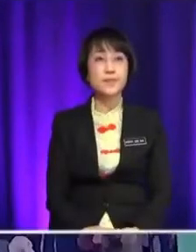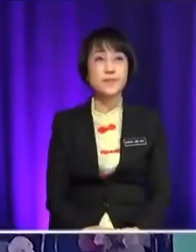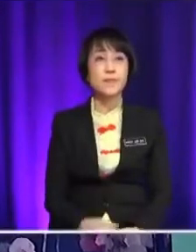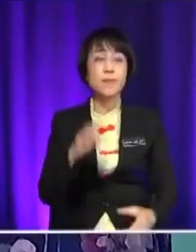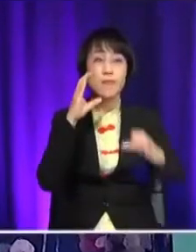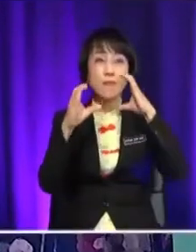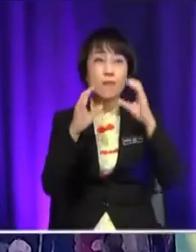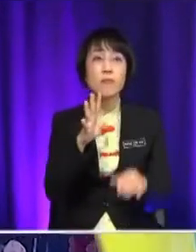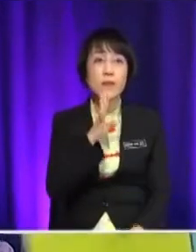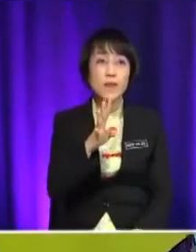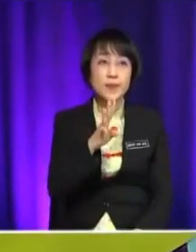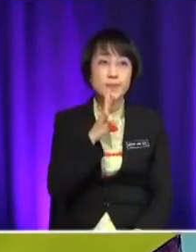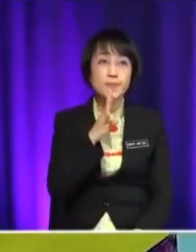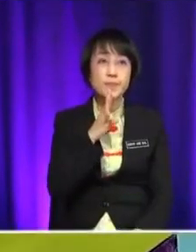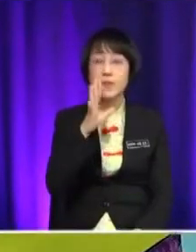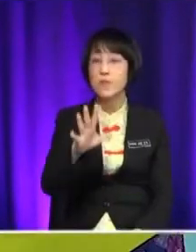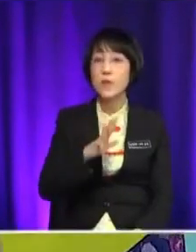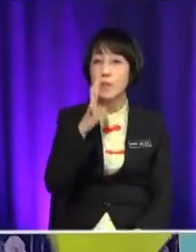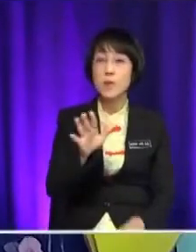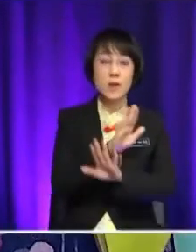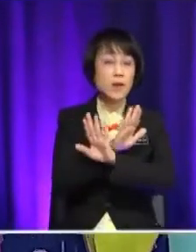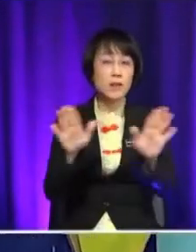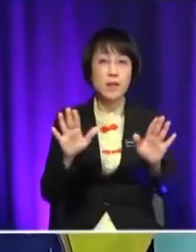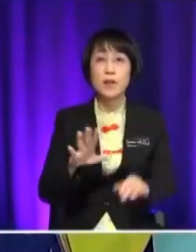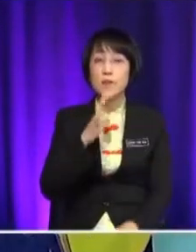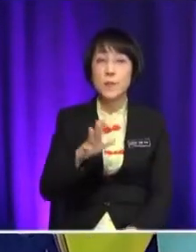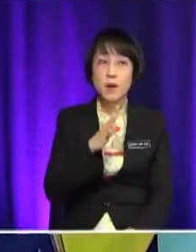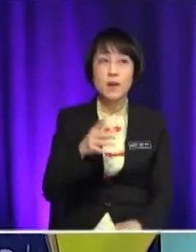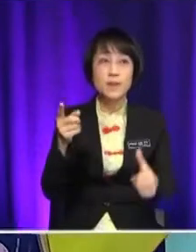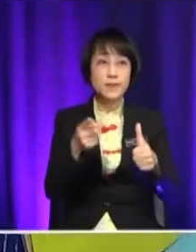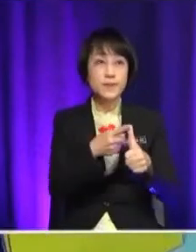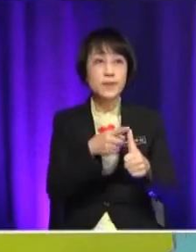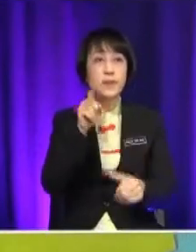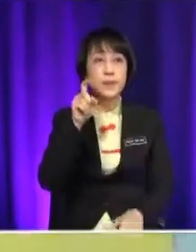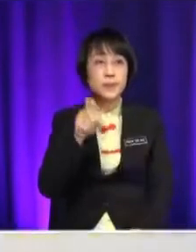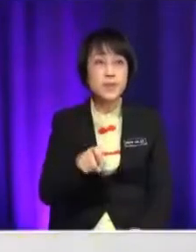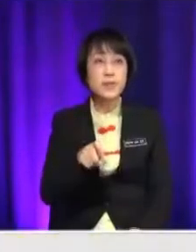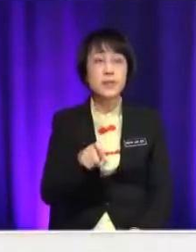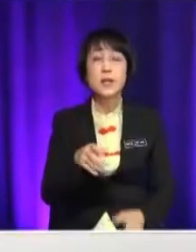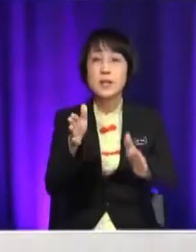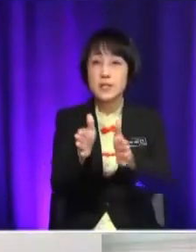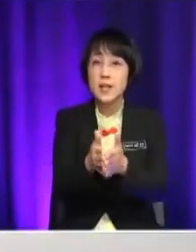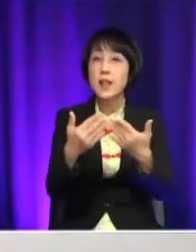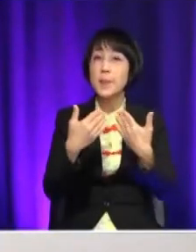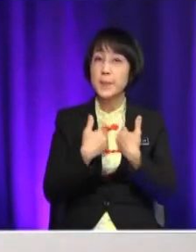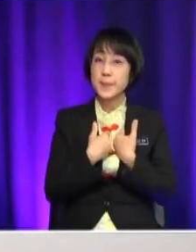tak kiralah formal ataupun tidak formal. Pertama, mesti ada sapaan ataupun salam.